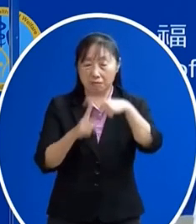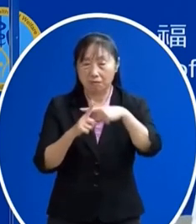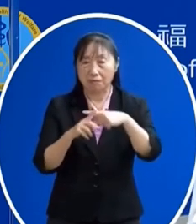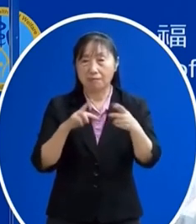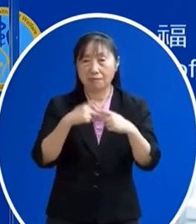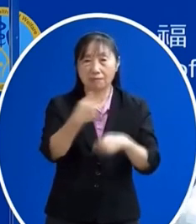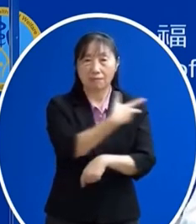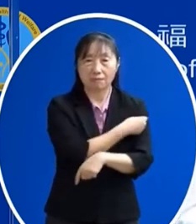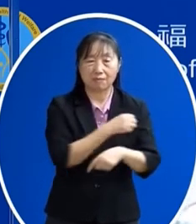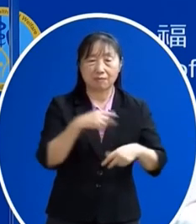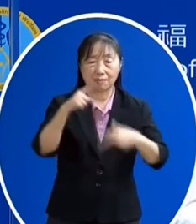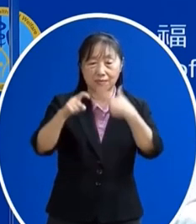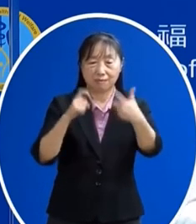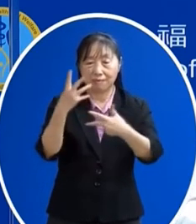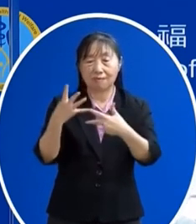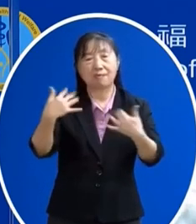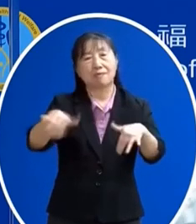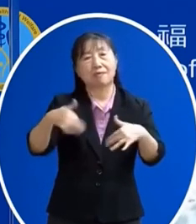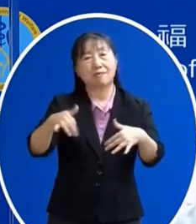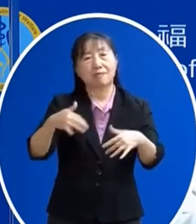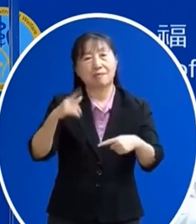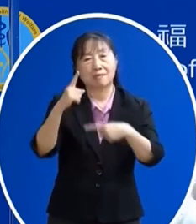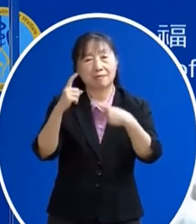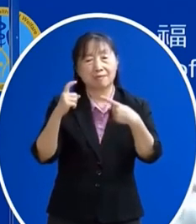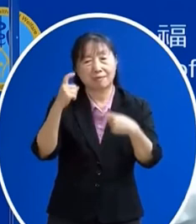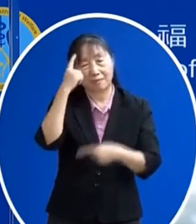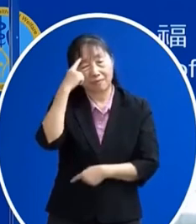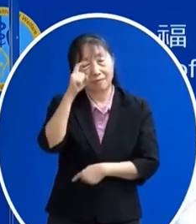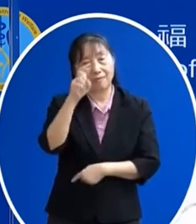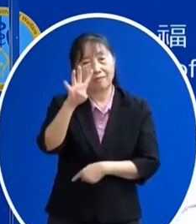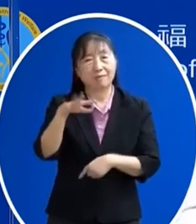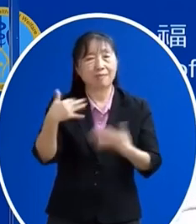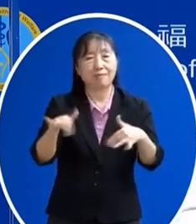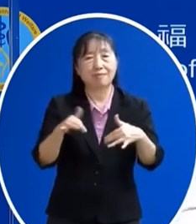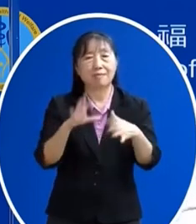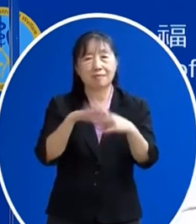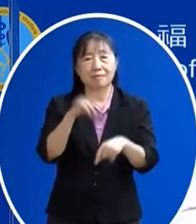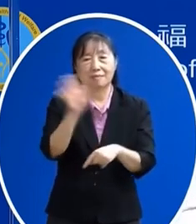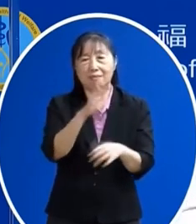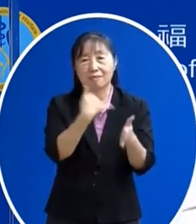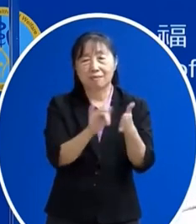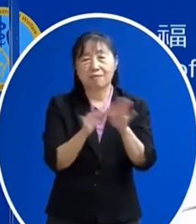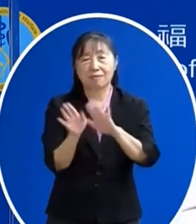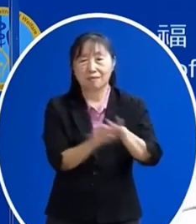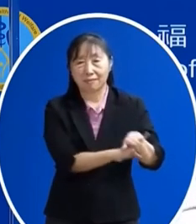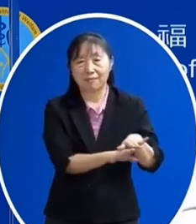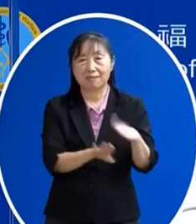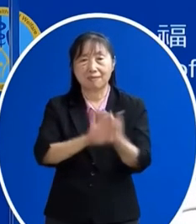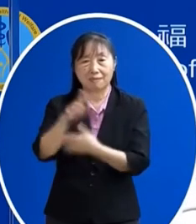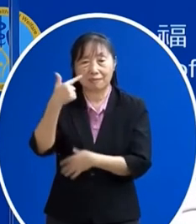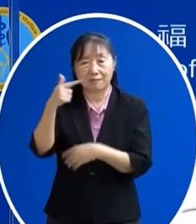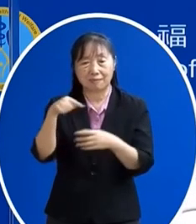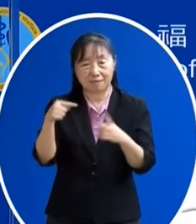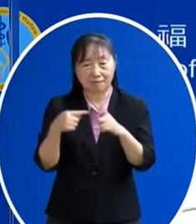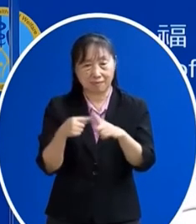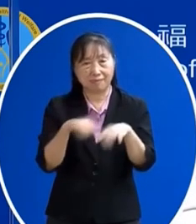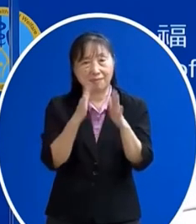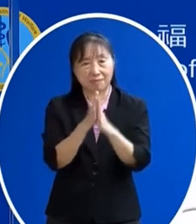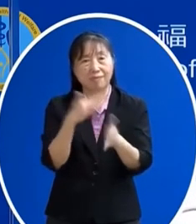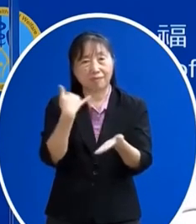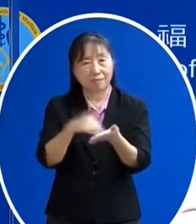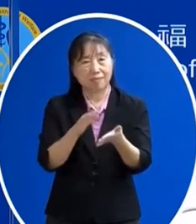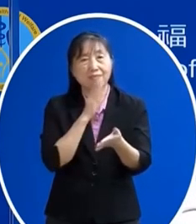种满14天，所以这例不算是突破性感染之外，其他的六例都是属于突破性感染哦，分